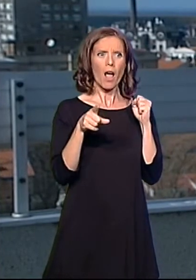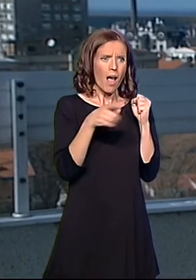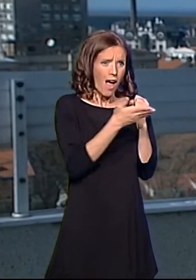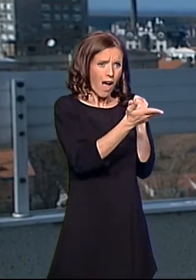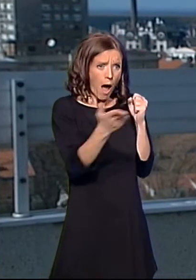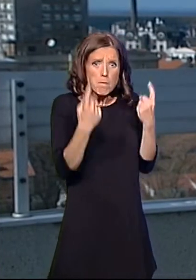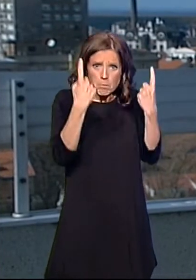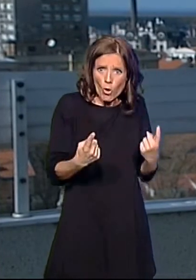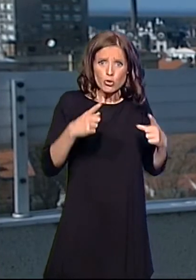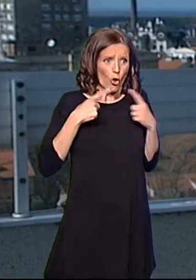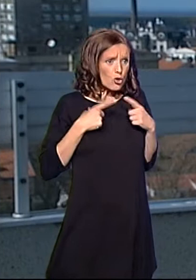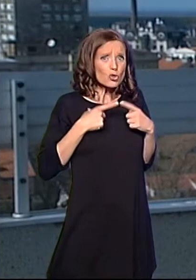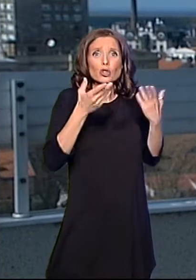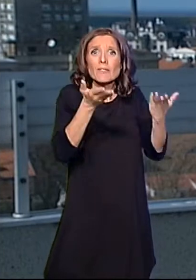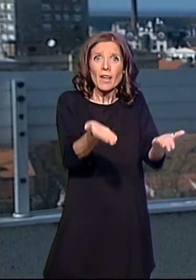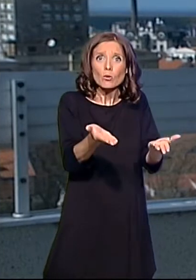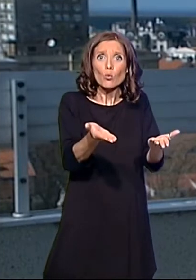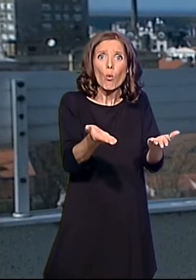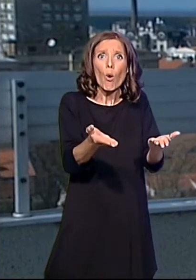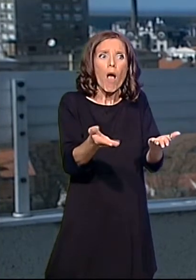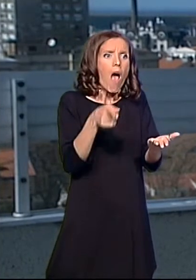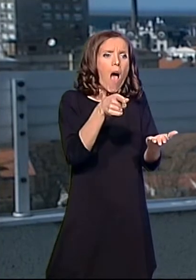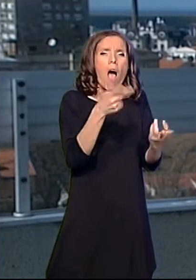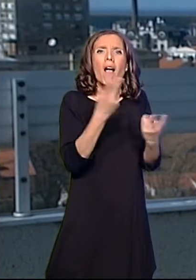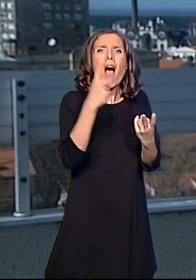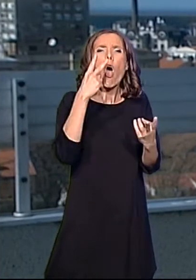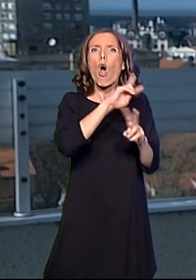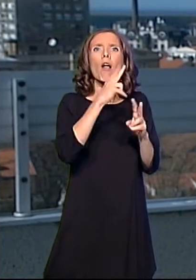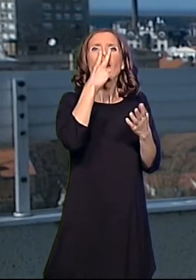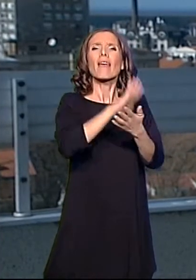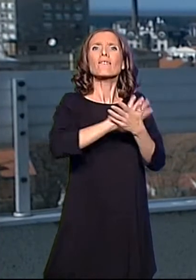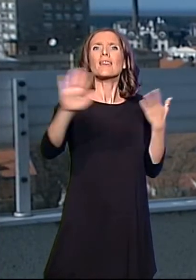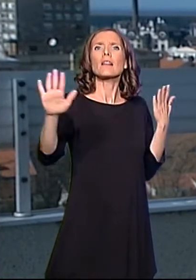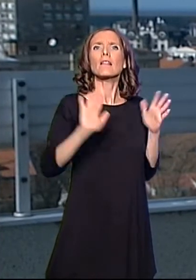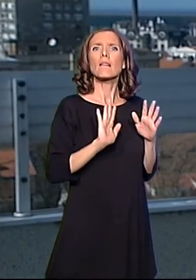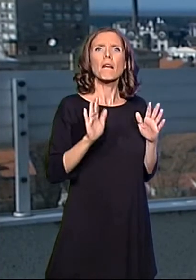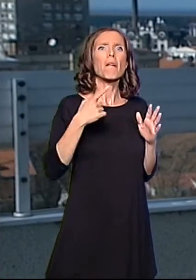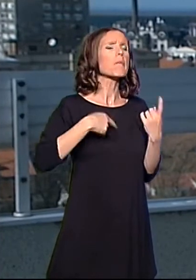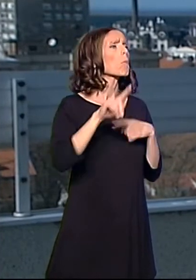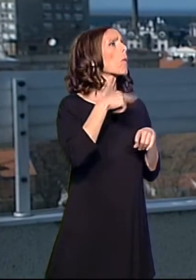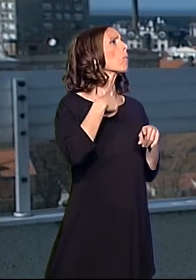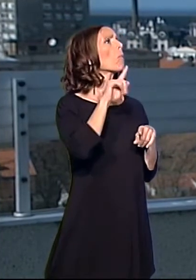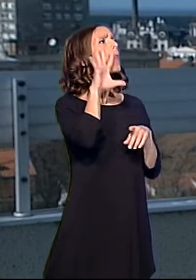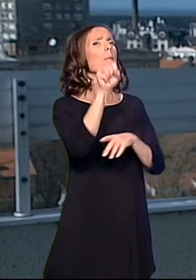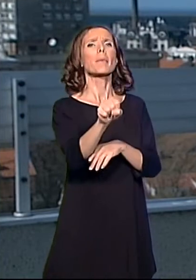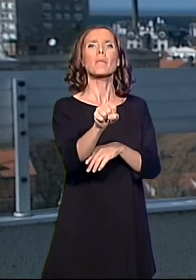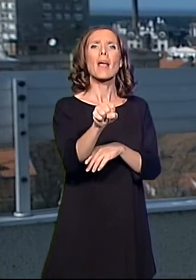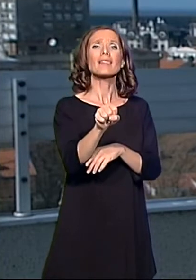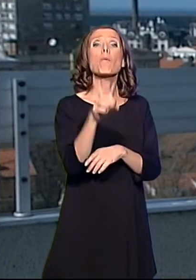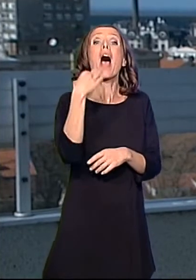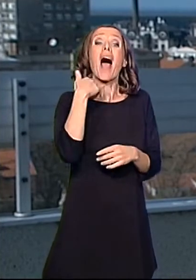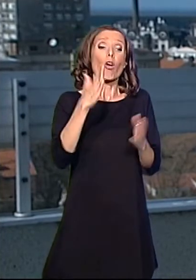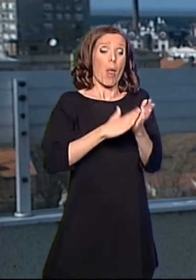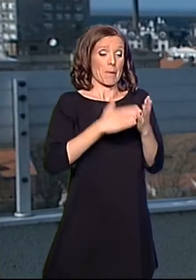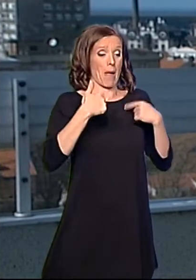ovom svetu i u ovom životu, a zapravo prolaze pored nas tiho, da jedino ako ti imaš u svom prvom